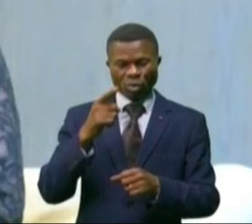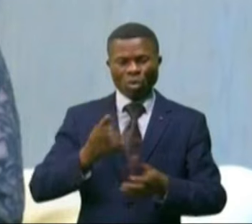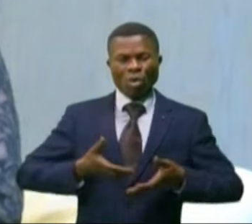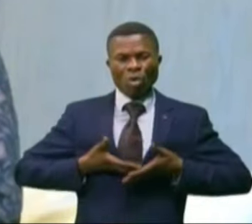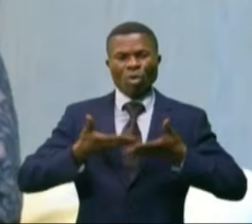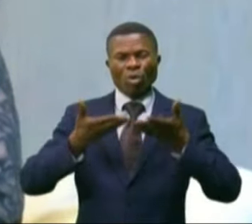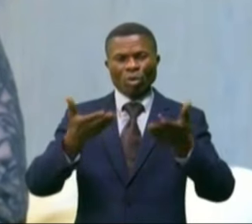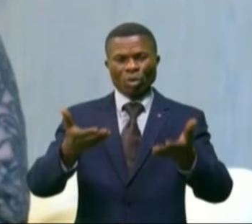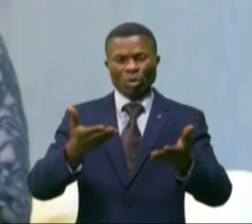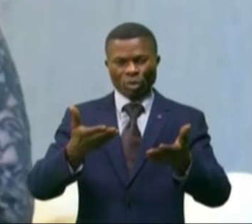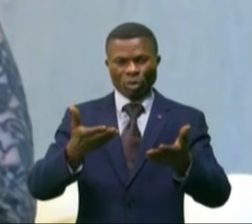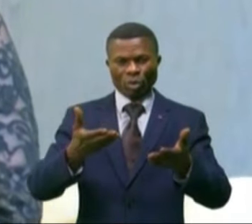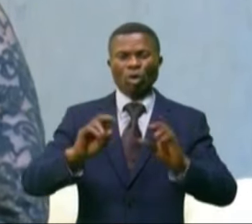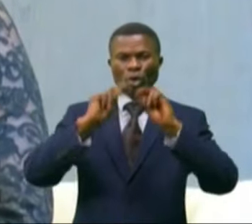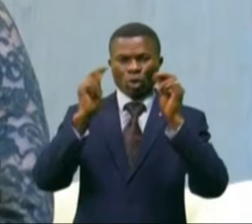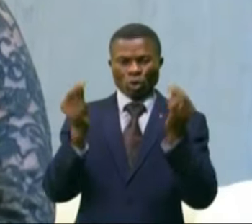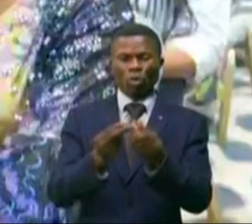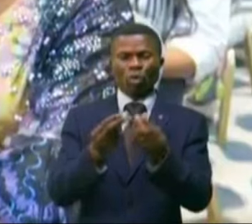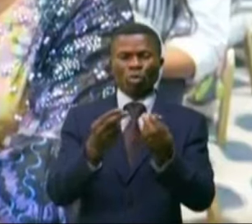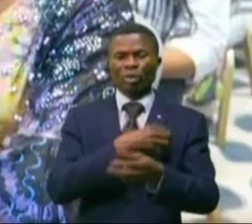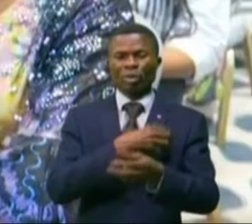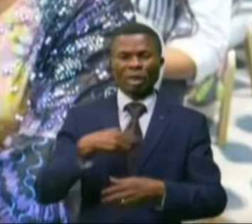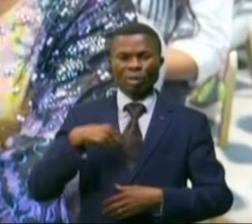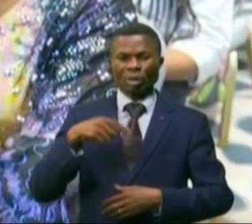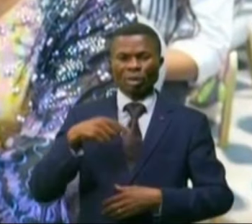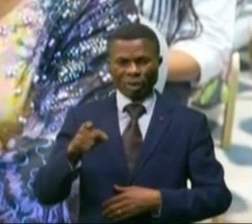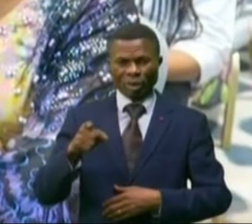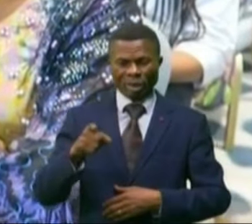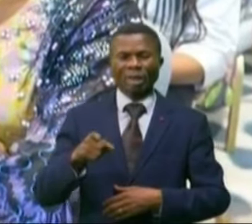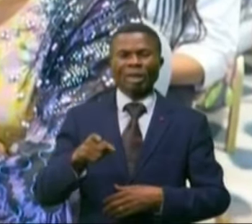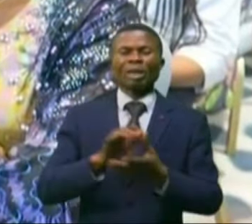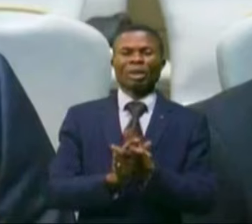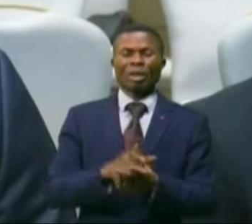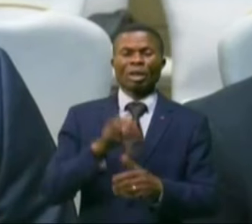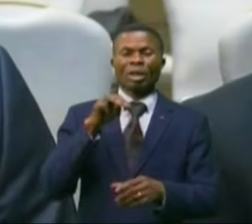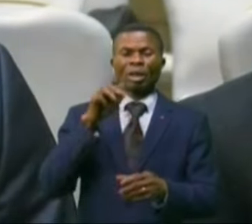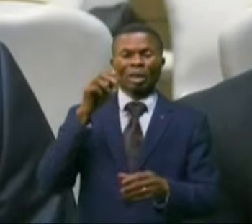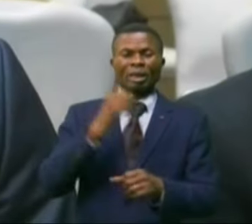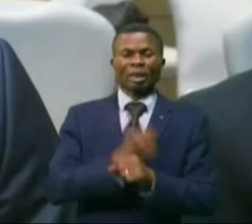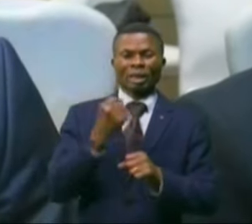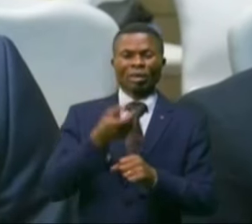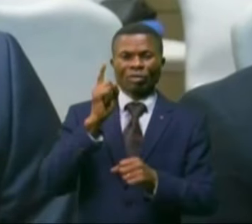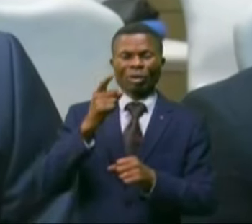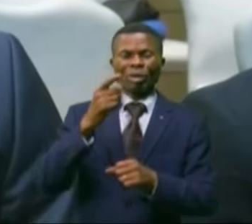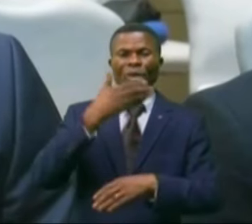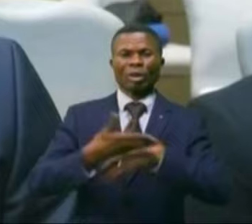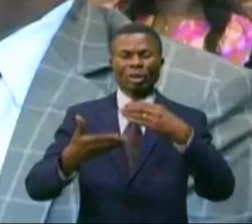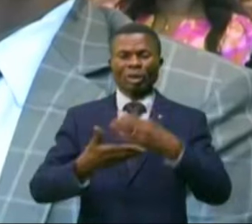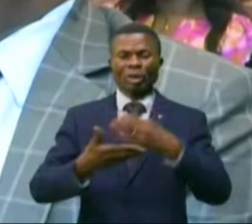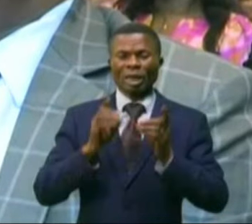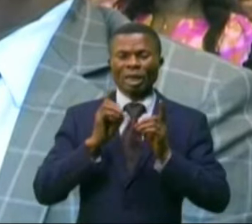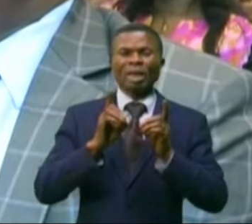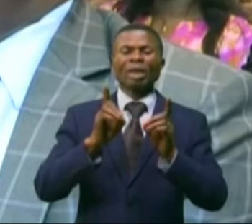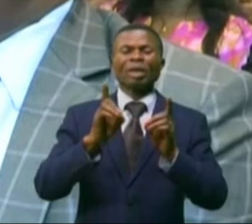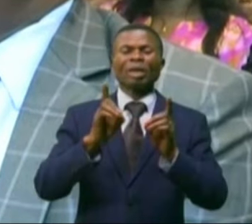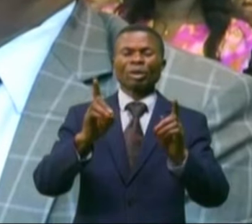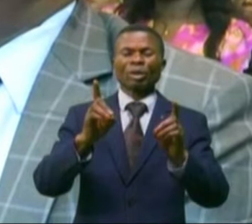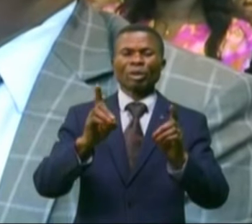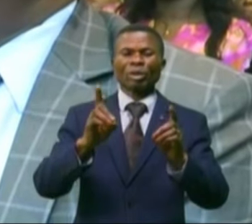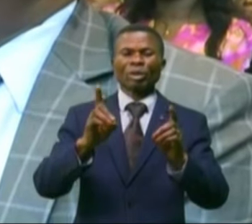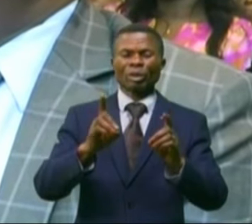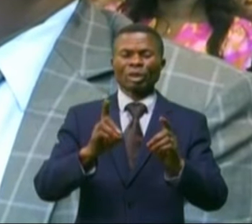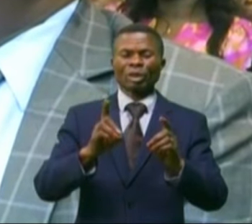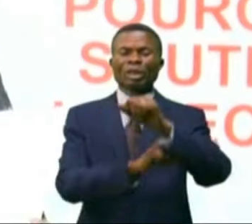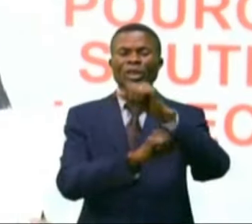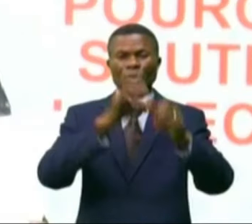à cette corporation féminine qui a reçu comme mission déconstruire les discours qui